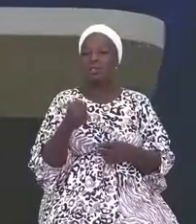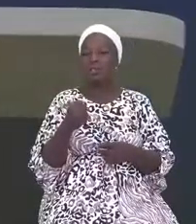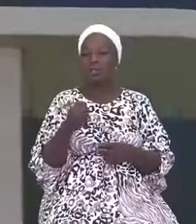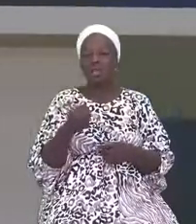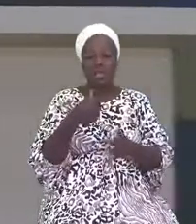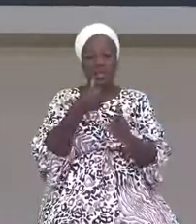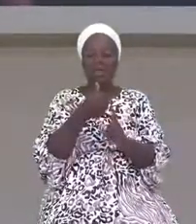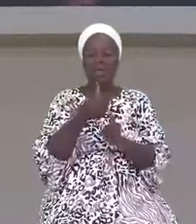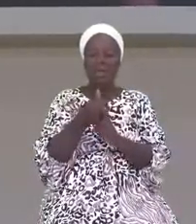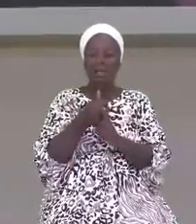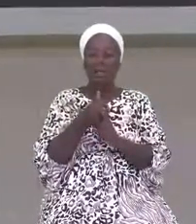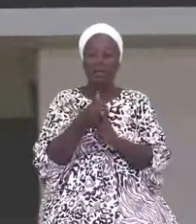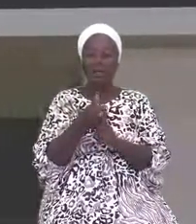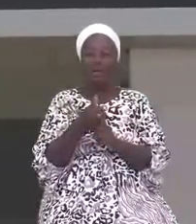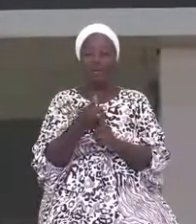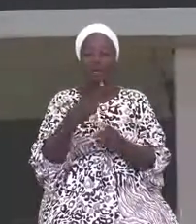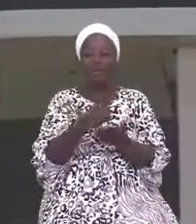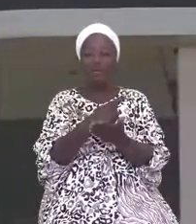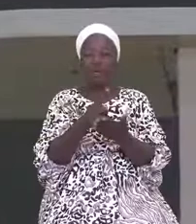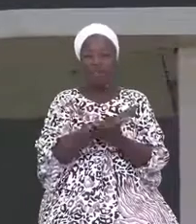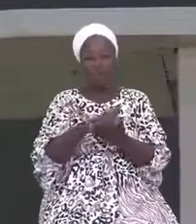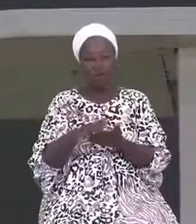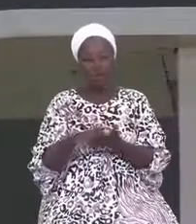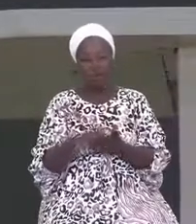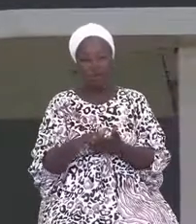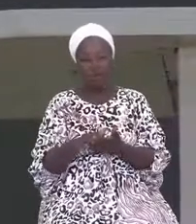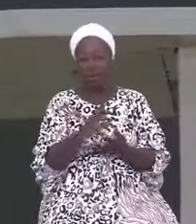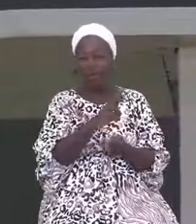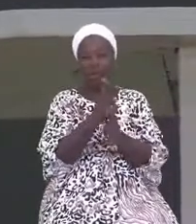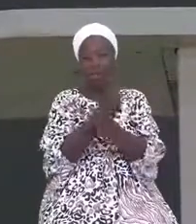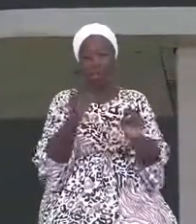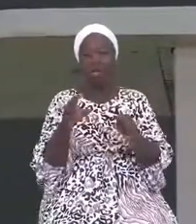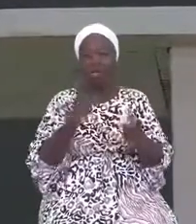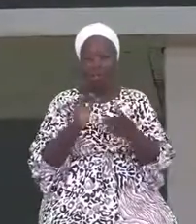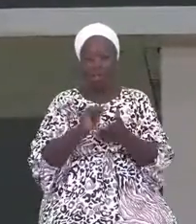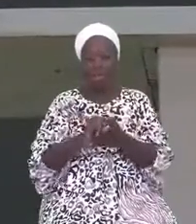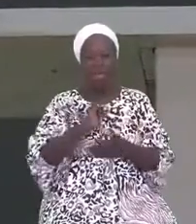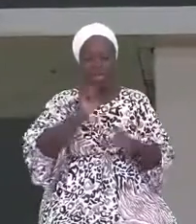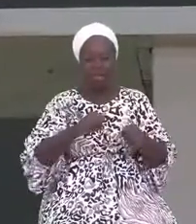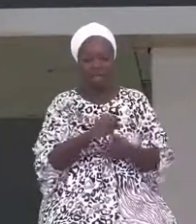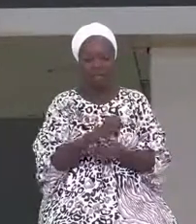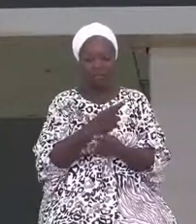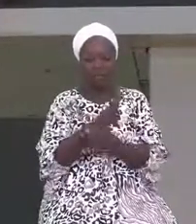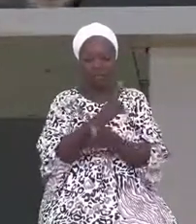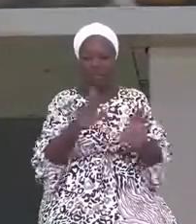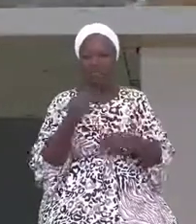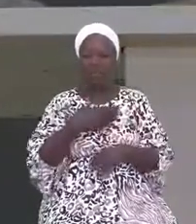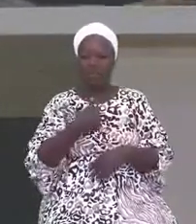je peux me racheter par mes bonnes oeuvres je peux me racheter